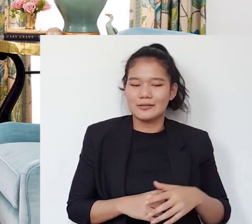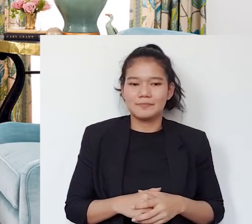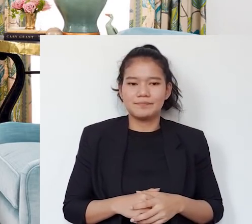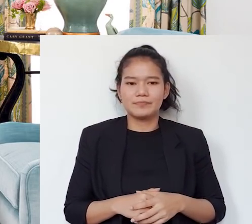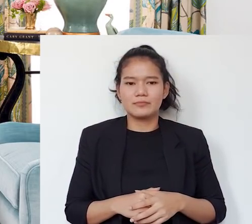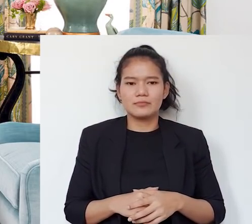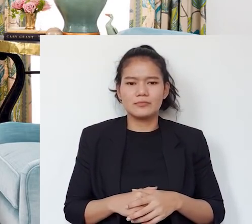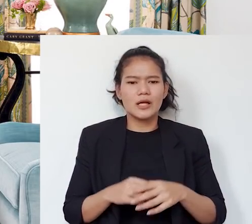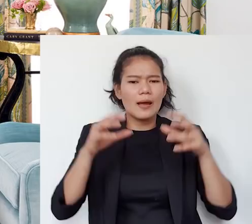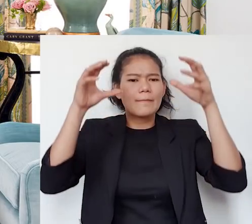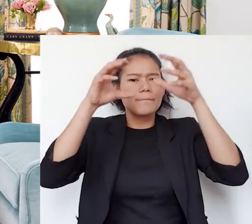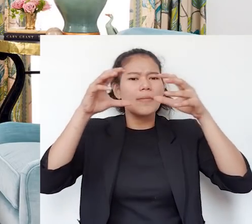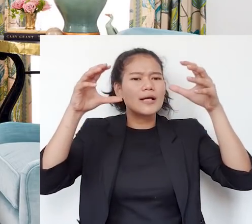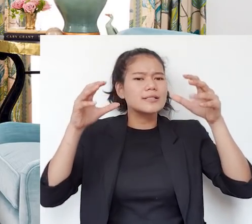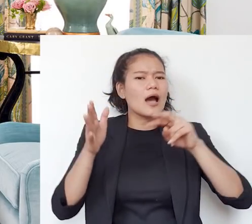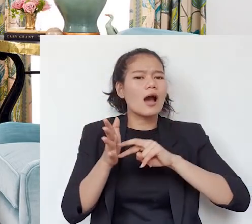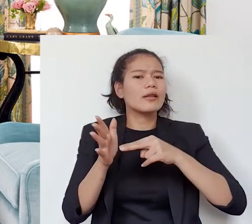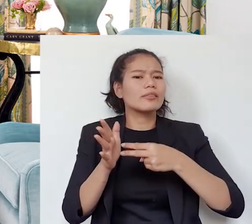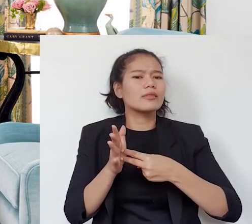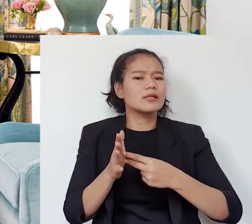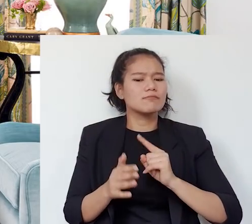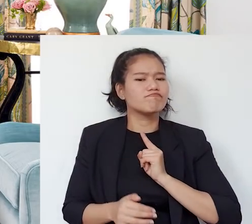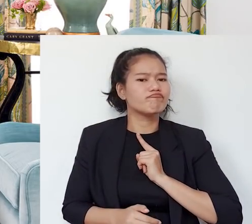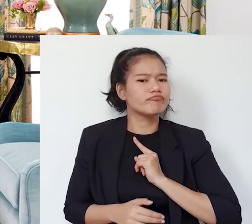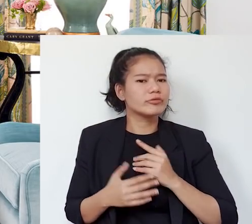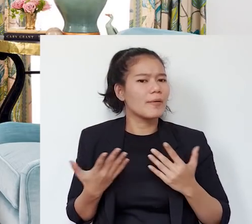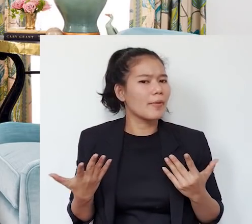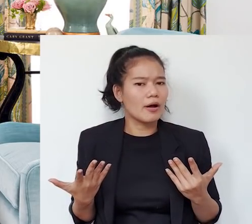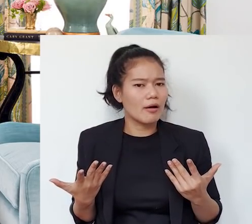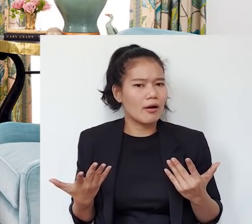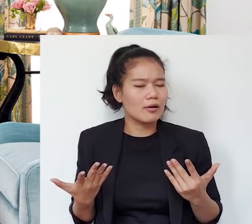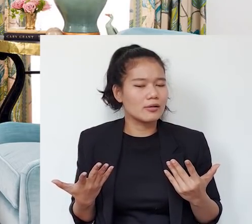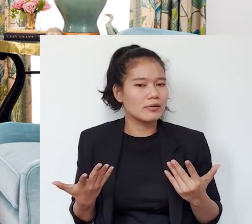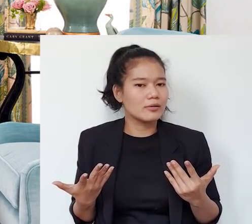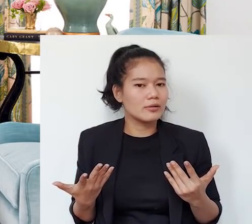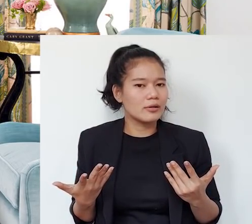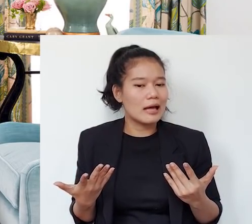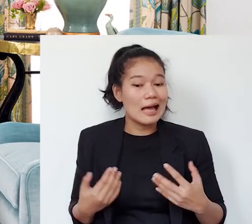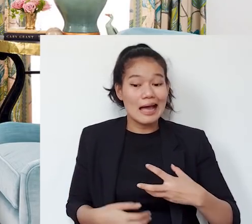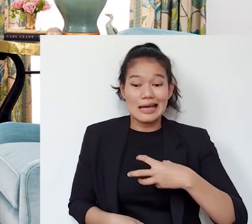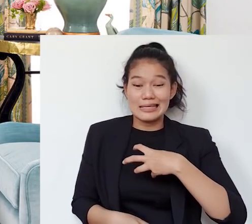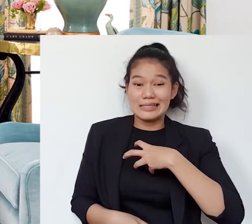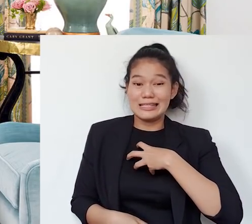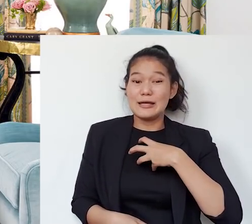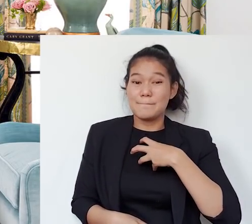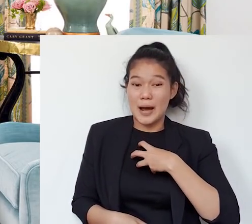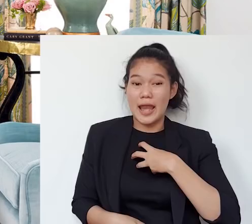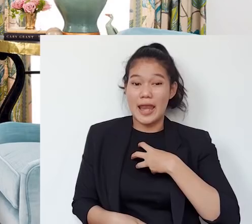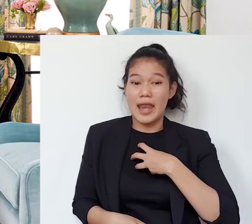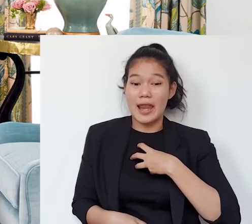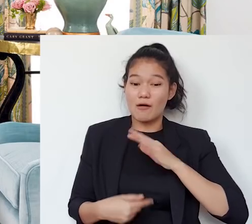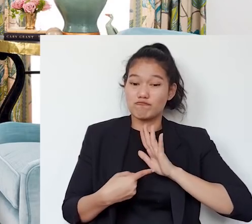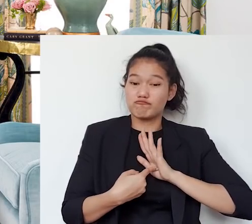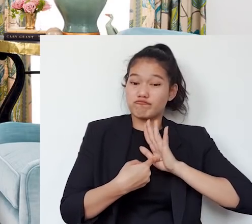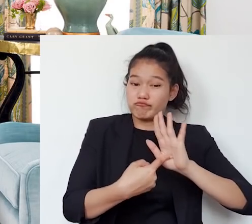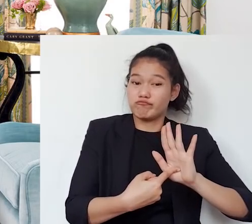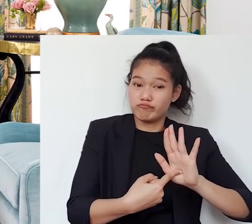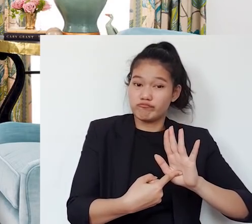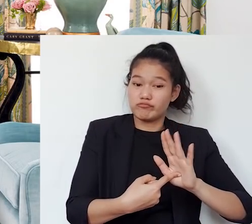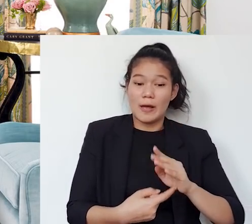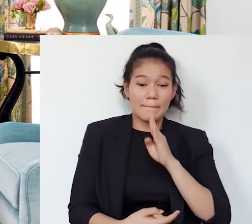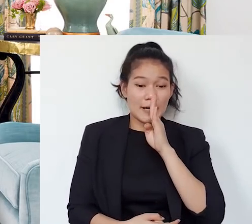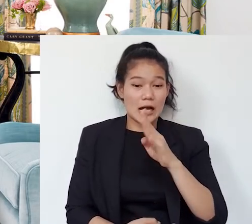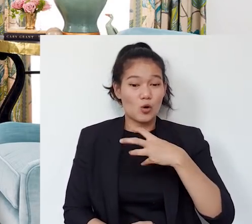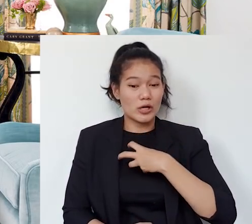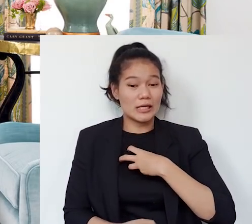Apa makna Paskah bagi kita, saudara-saudara? Apa makna dari iman yang ditunjukkan bagi kita melalui pengakuan